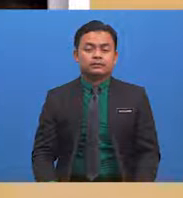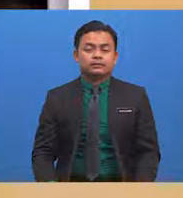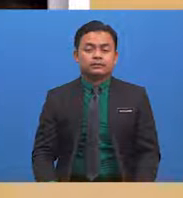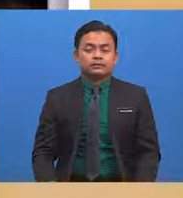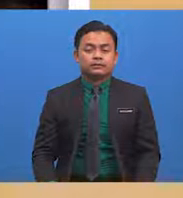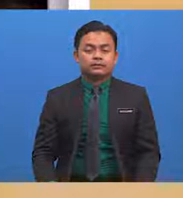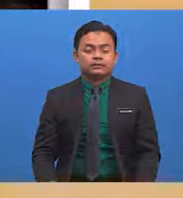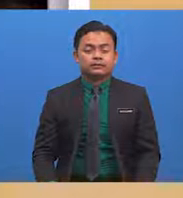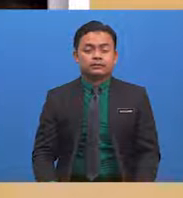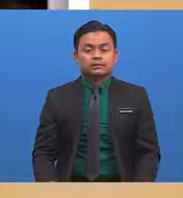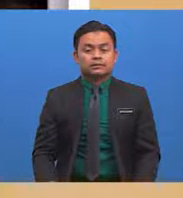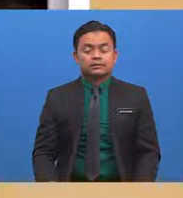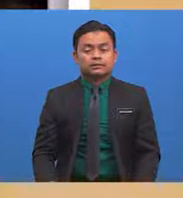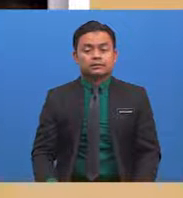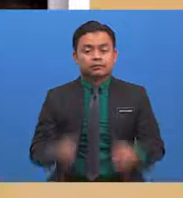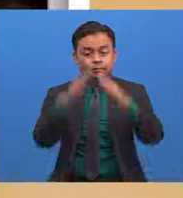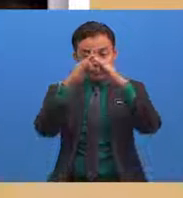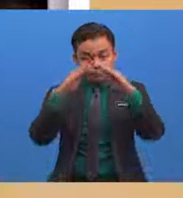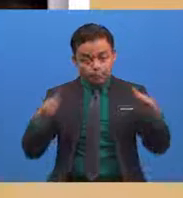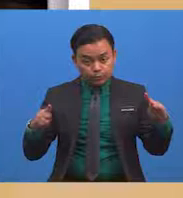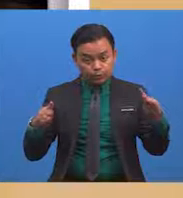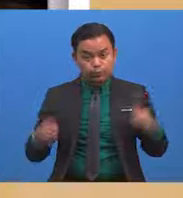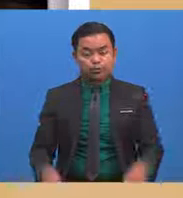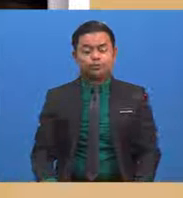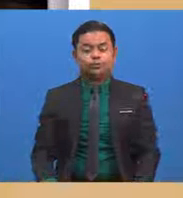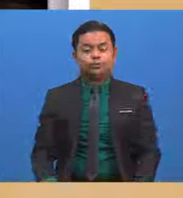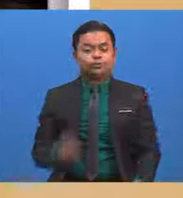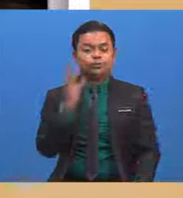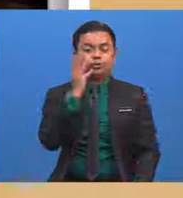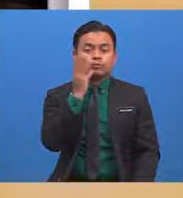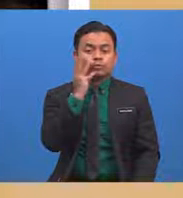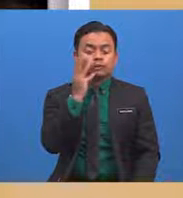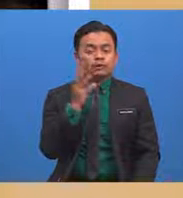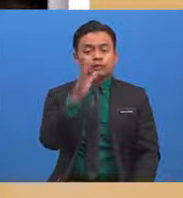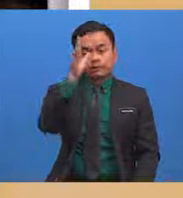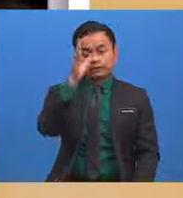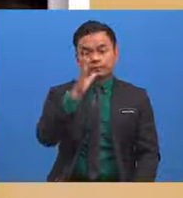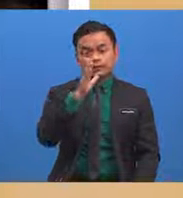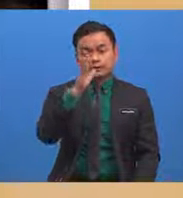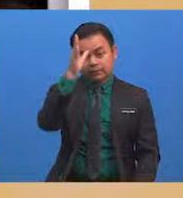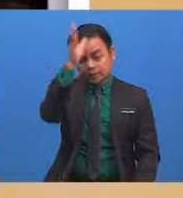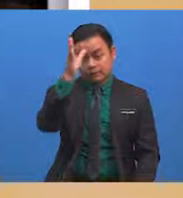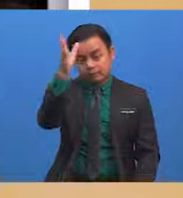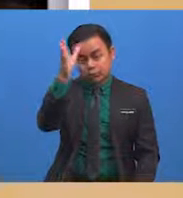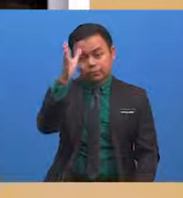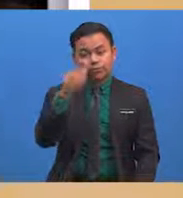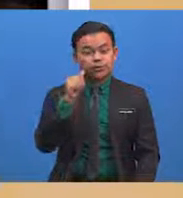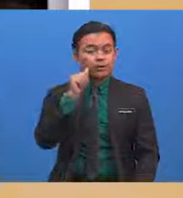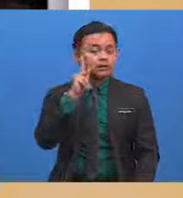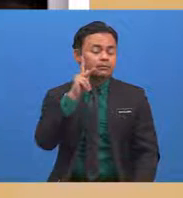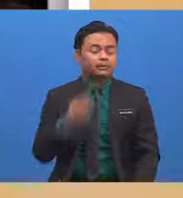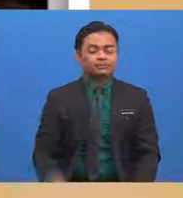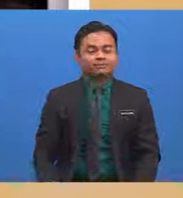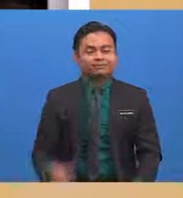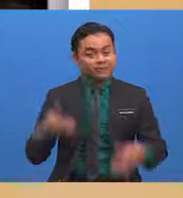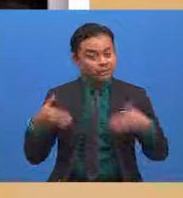Datuk Akma. Pondok ini sudah tentu tempat menunggu durian gugur, kan? Wow, seronok